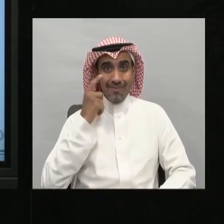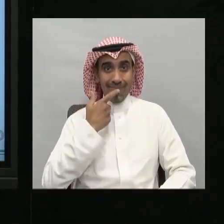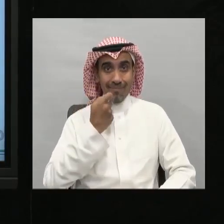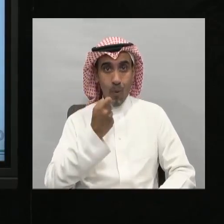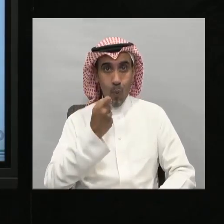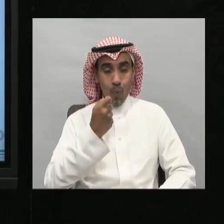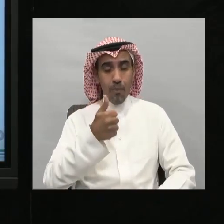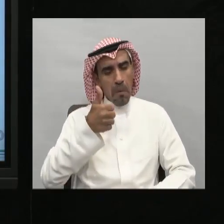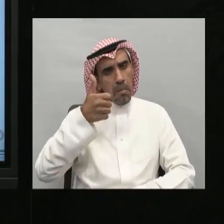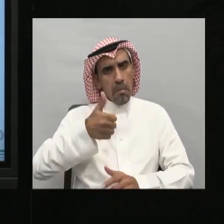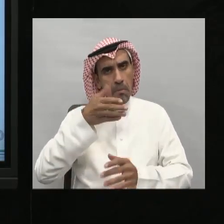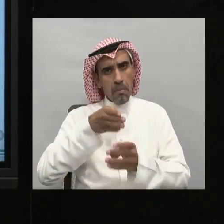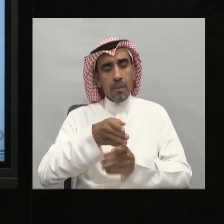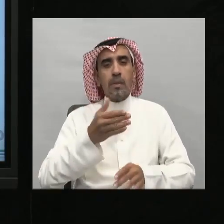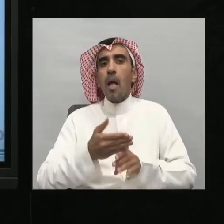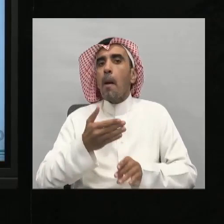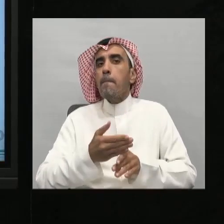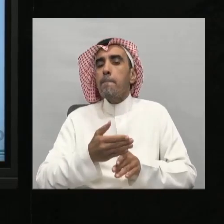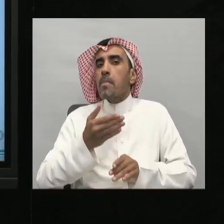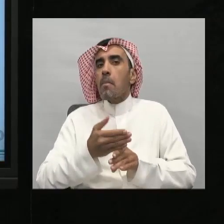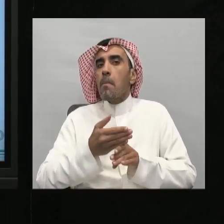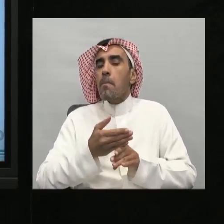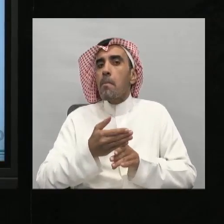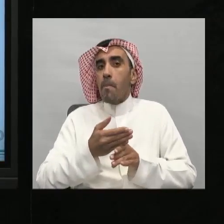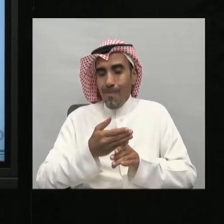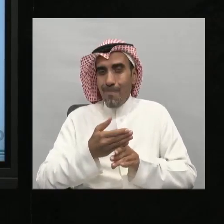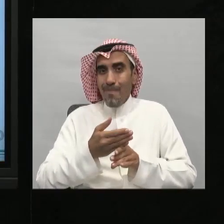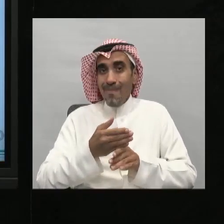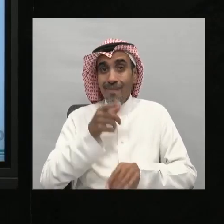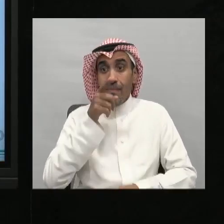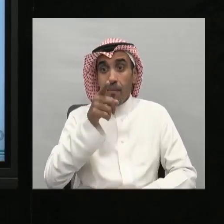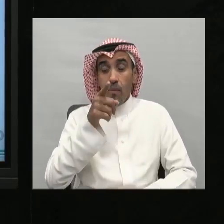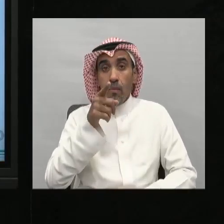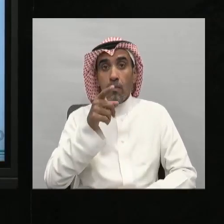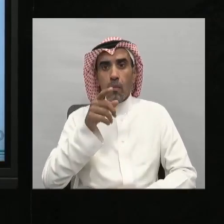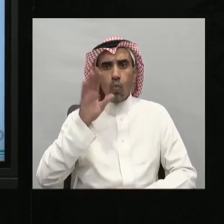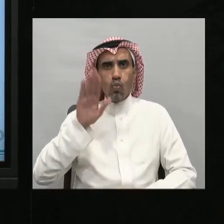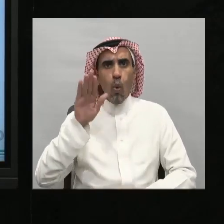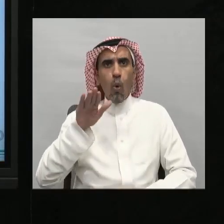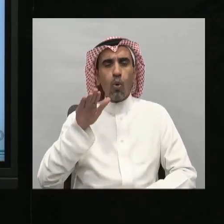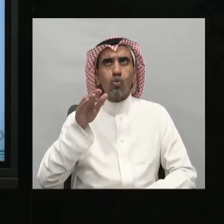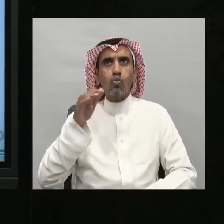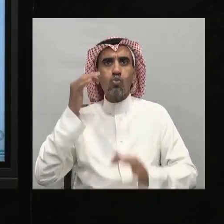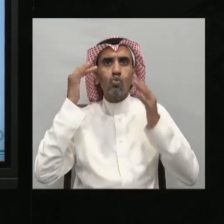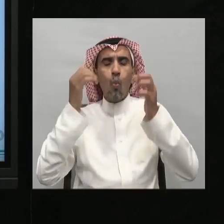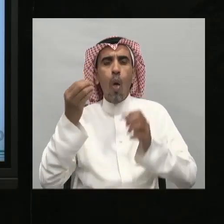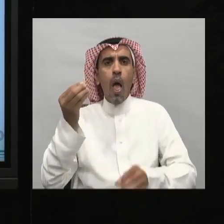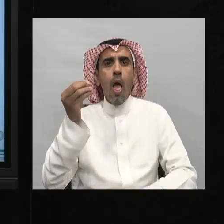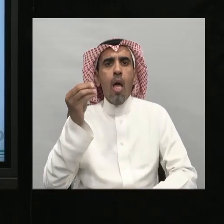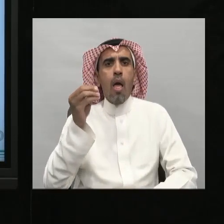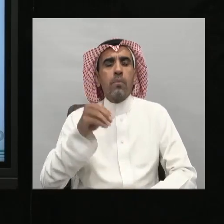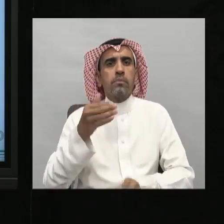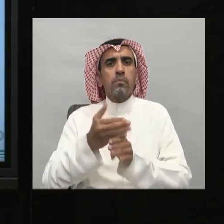الصلبة جدا. لماذا تستطيع على اختراق هذه القشرة؟ لأنها لديها ضغط جوي عالي كما لاحظنا